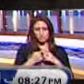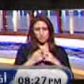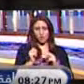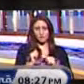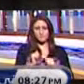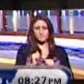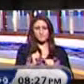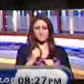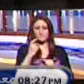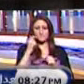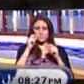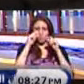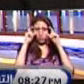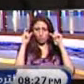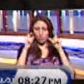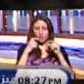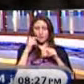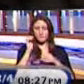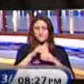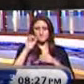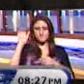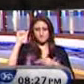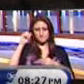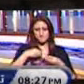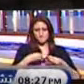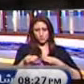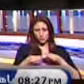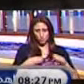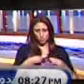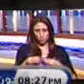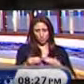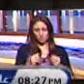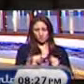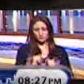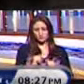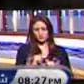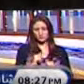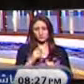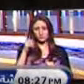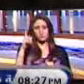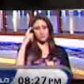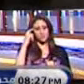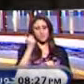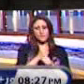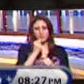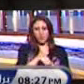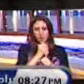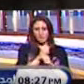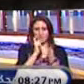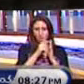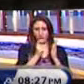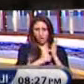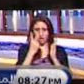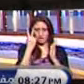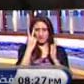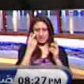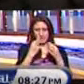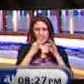ولن نحيد عنها، وهو ان مجلس الشورى يقوم باعداد قانونين